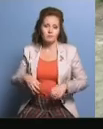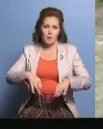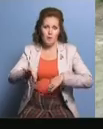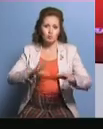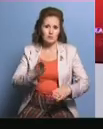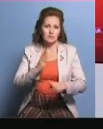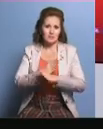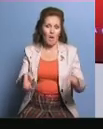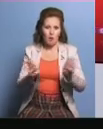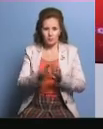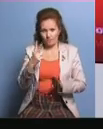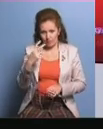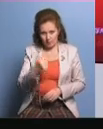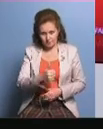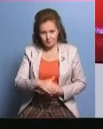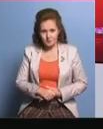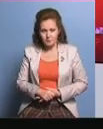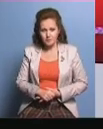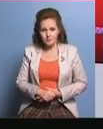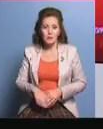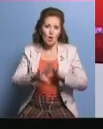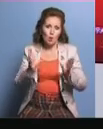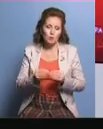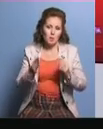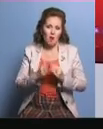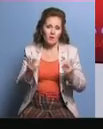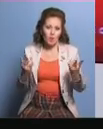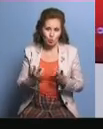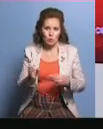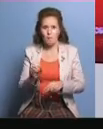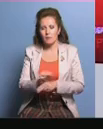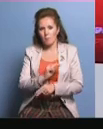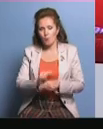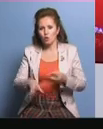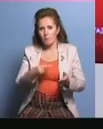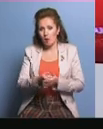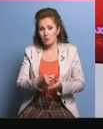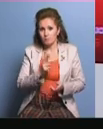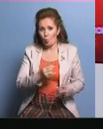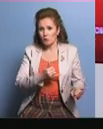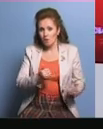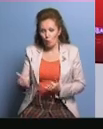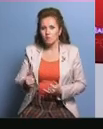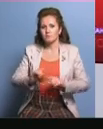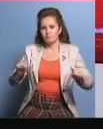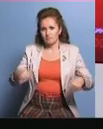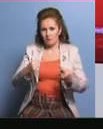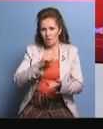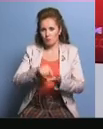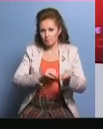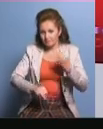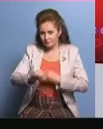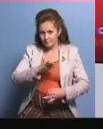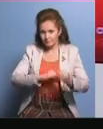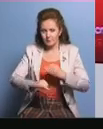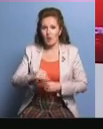2 недели. Общедомовые нужды, капремонт, оплата коммунальных услуг. Проблемные темы ЖКХ подняли на дискуссионной площадке «Единой